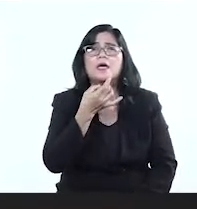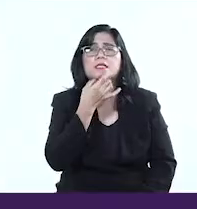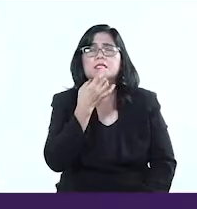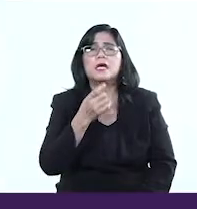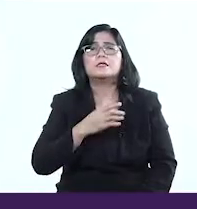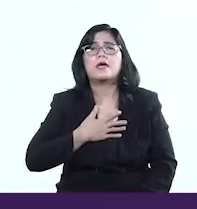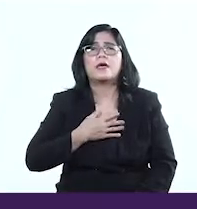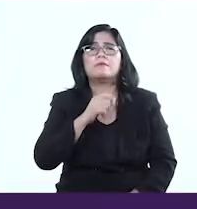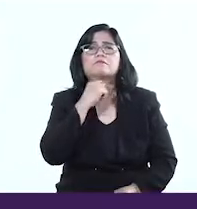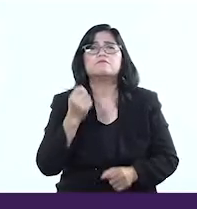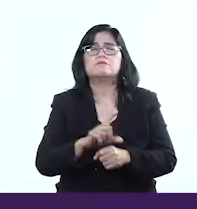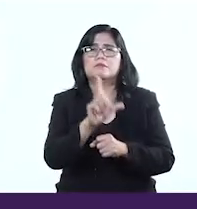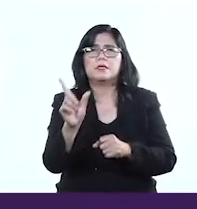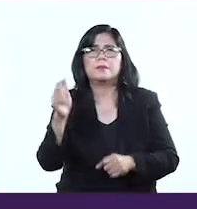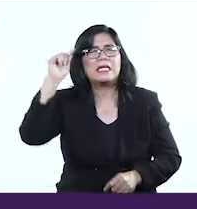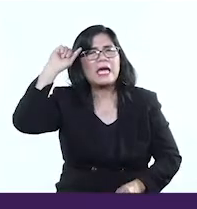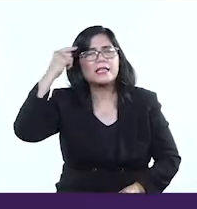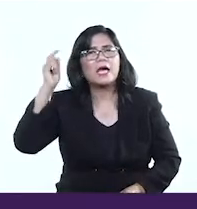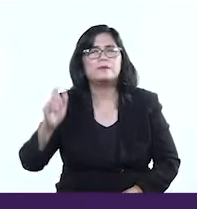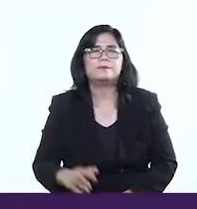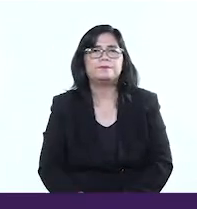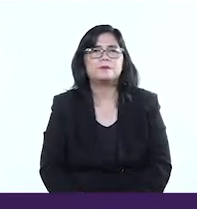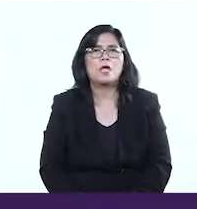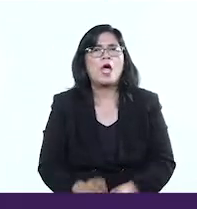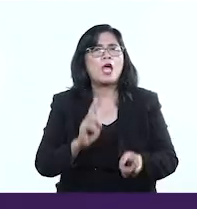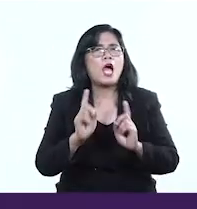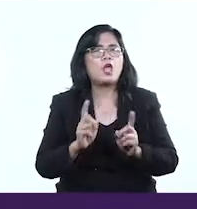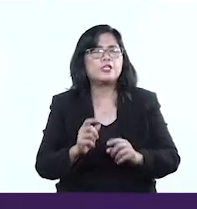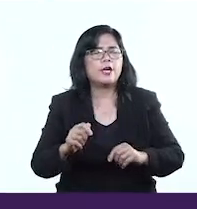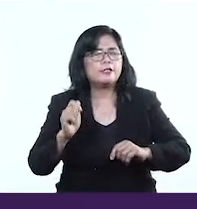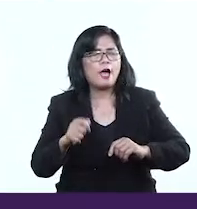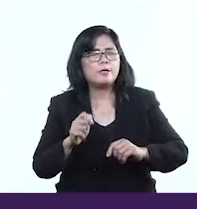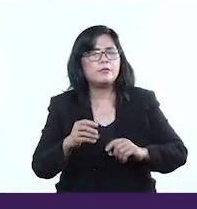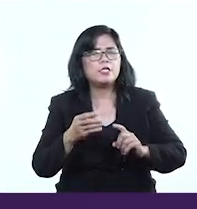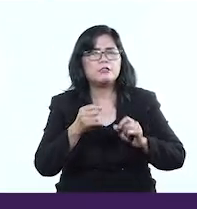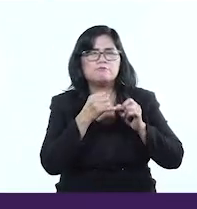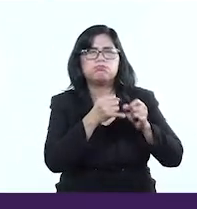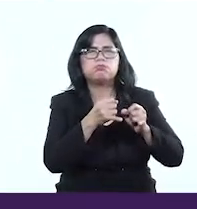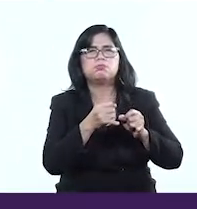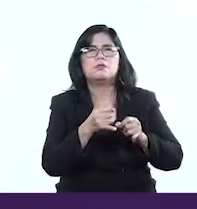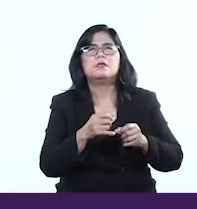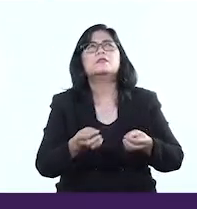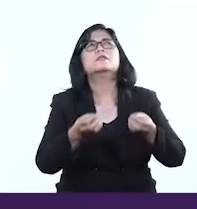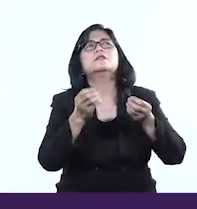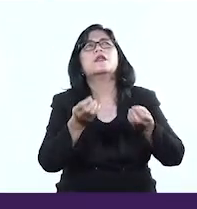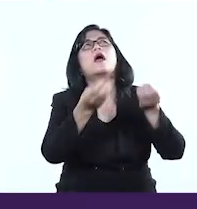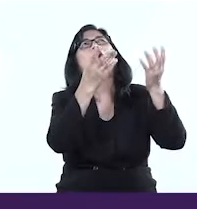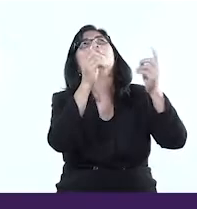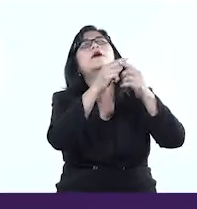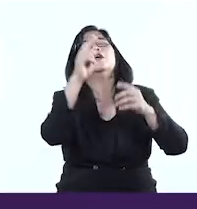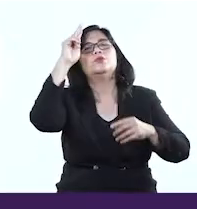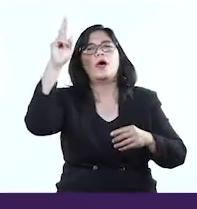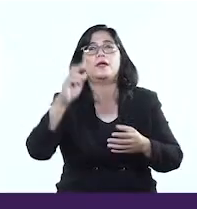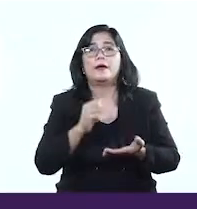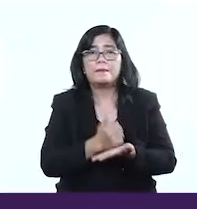mengingatkan buat siap sudah Hai kalau kita dihakimi dan dibully serahkan pada Tuhan Hai yang